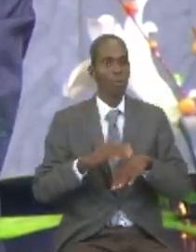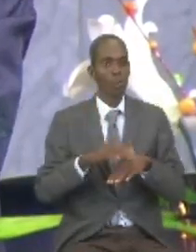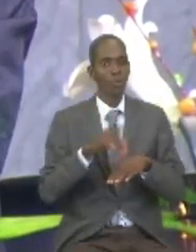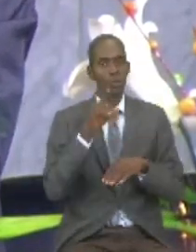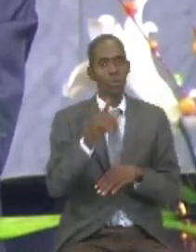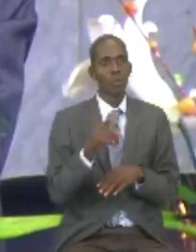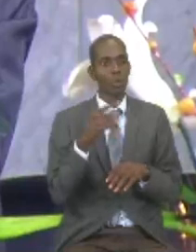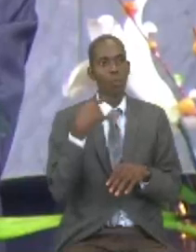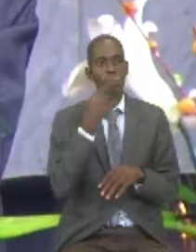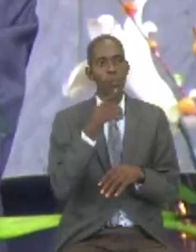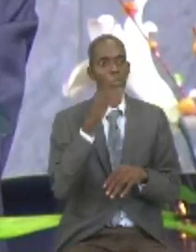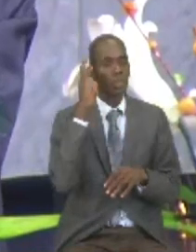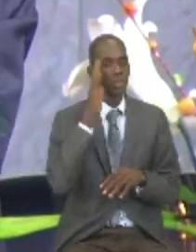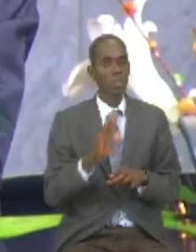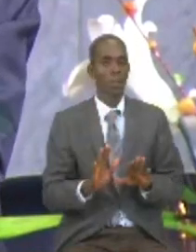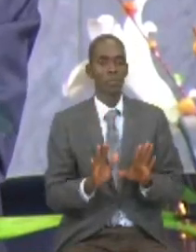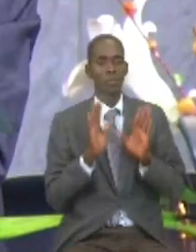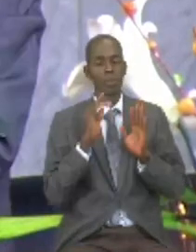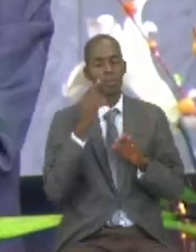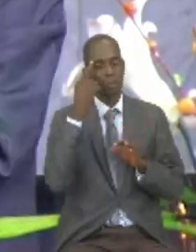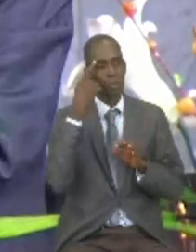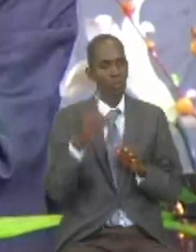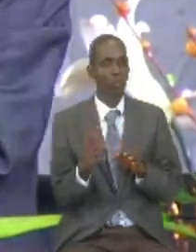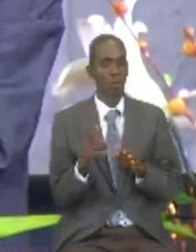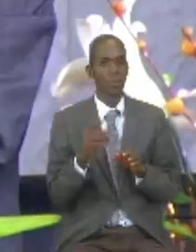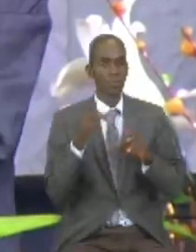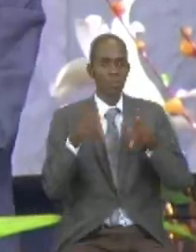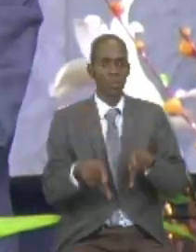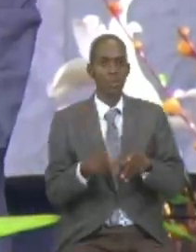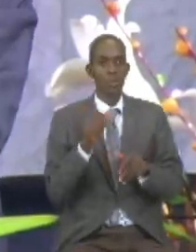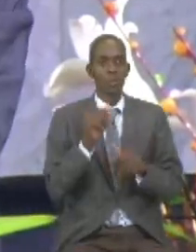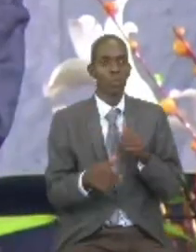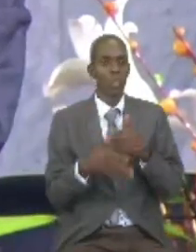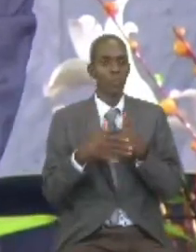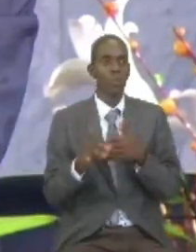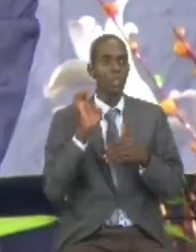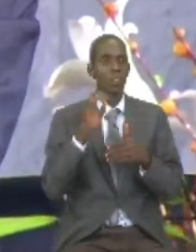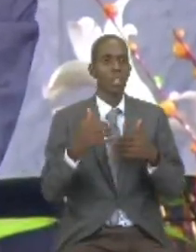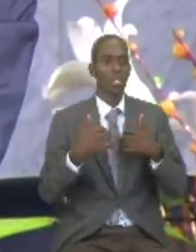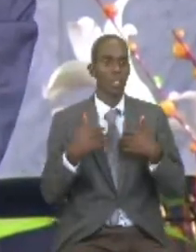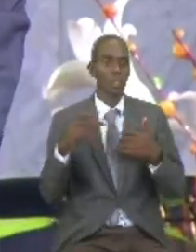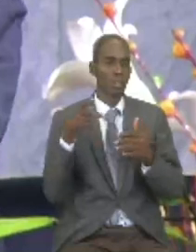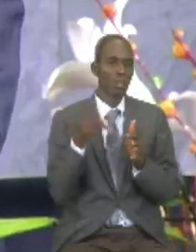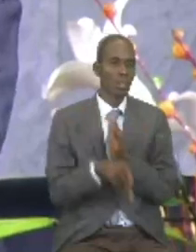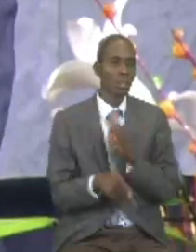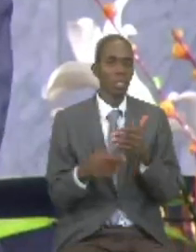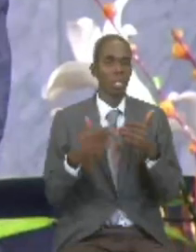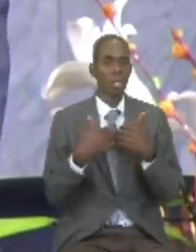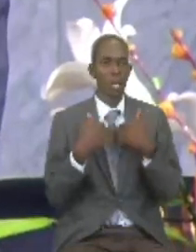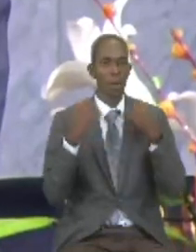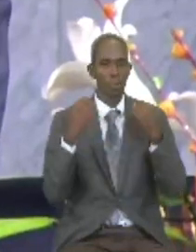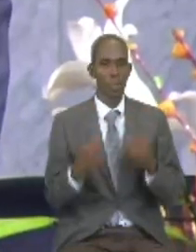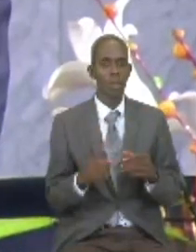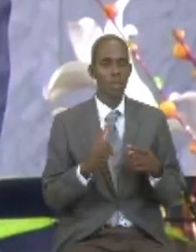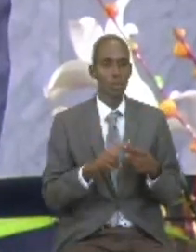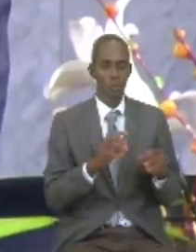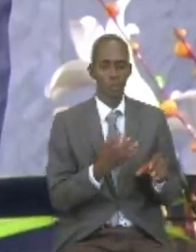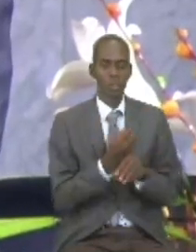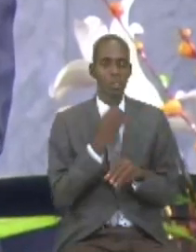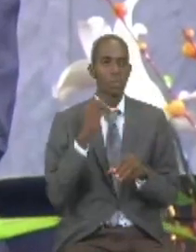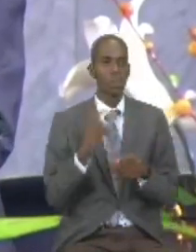celui qui, après avoir tué, a le pouvoir de jeter dans la géhenne. Oui, je vous le dis, c'est lui que vous devez